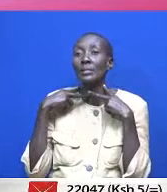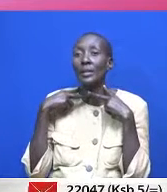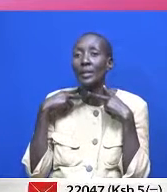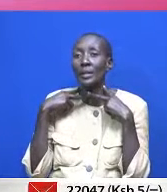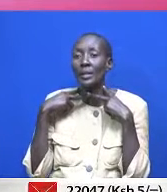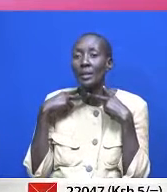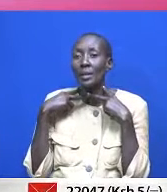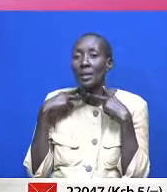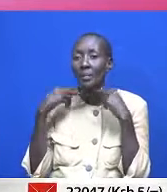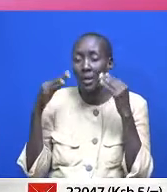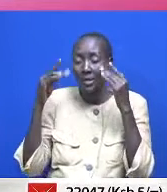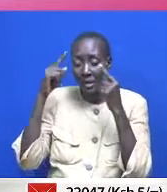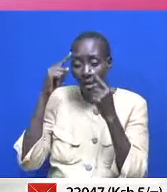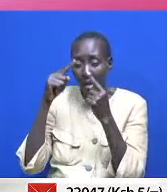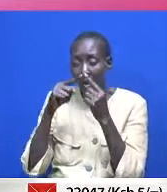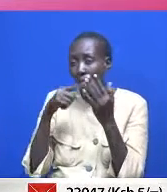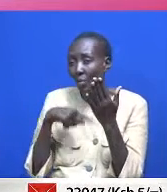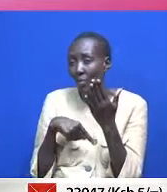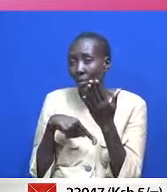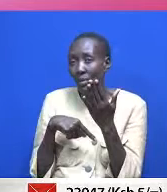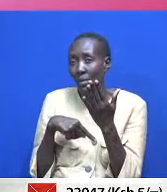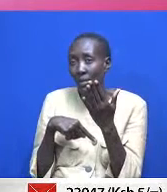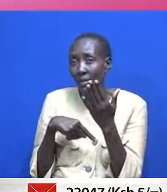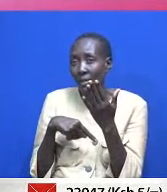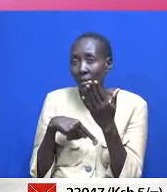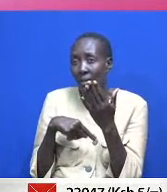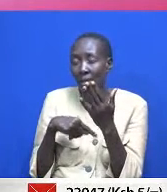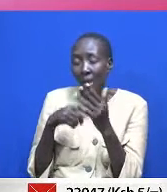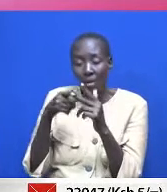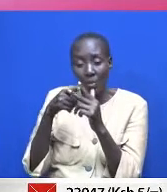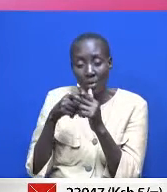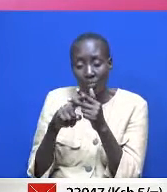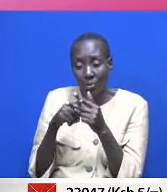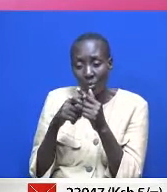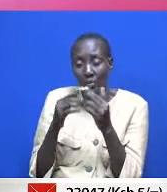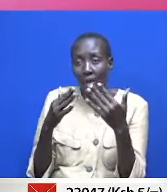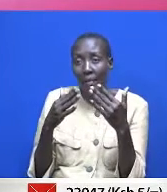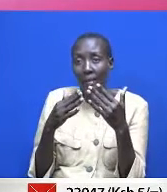bidhaa ziende katika nchi ambayo zilikuwa